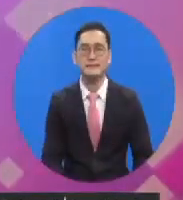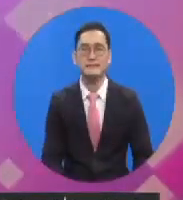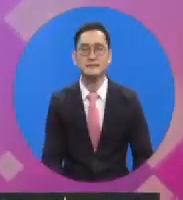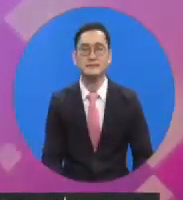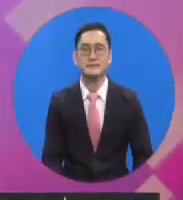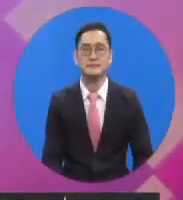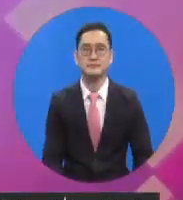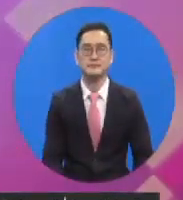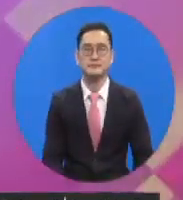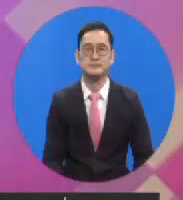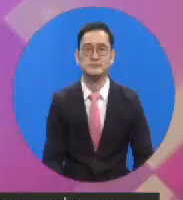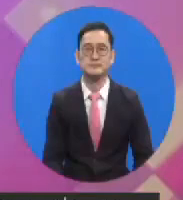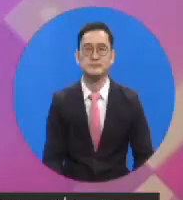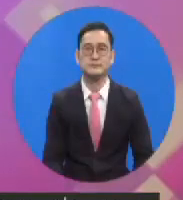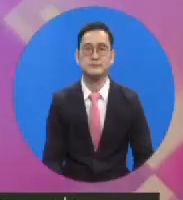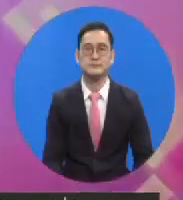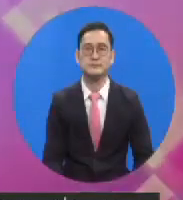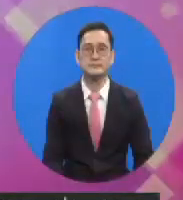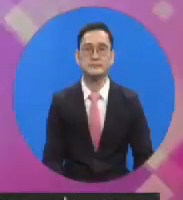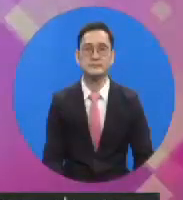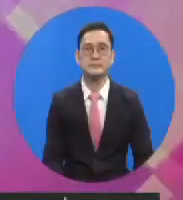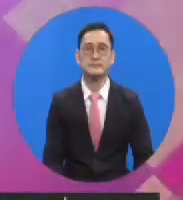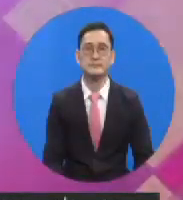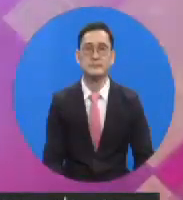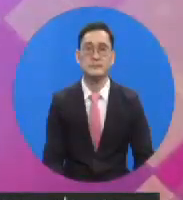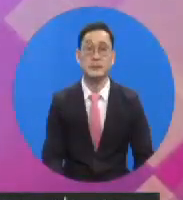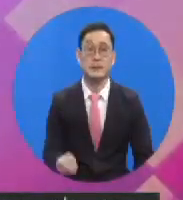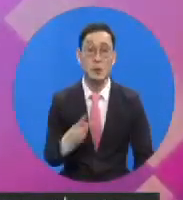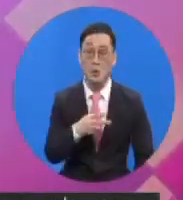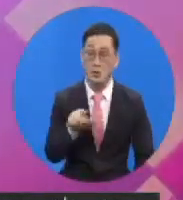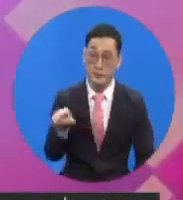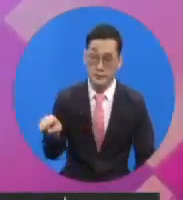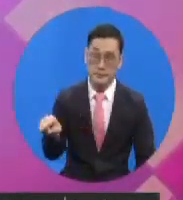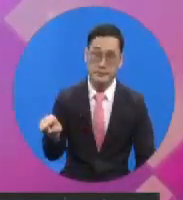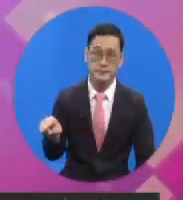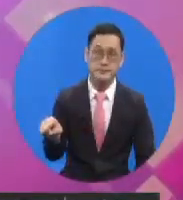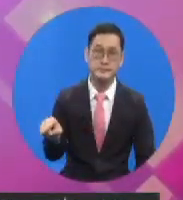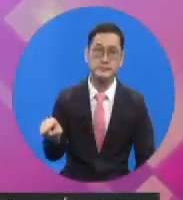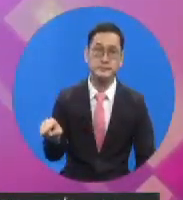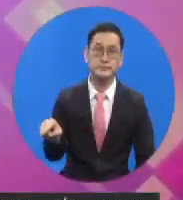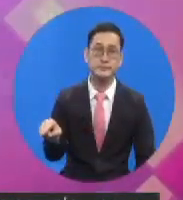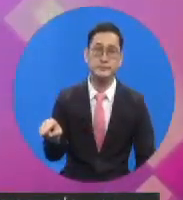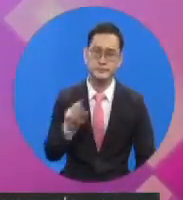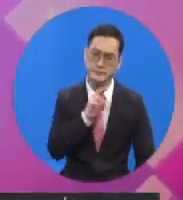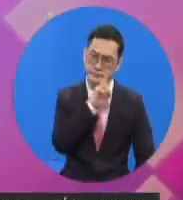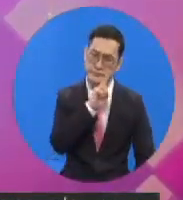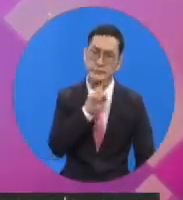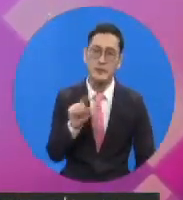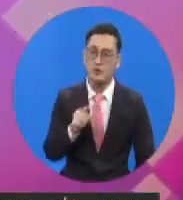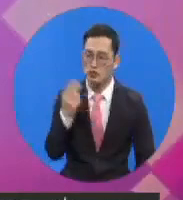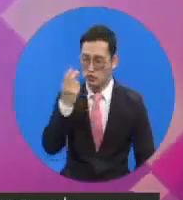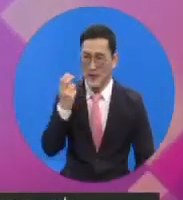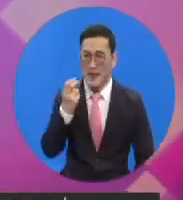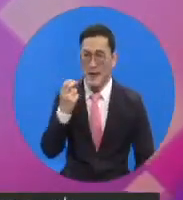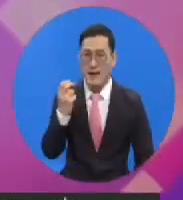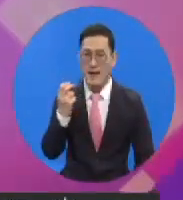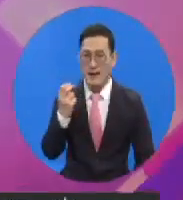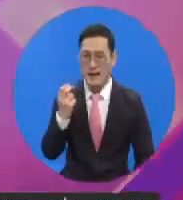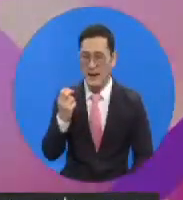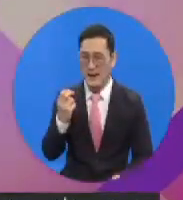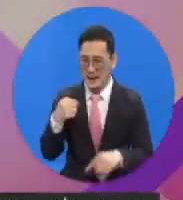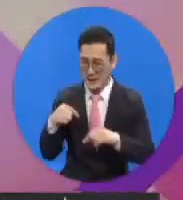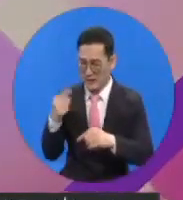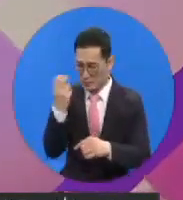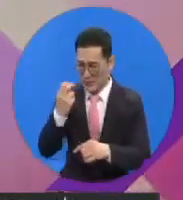윤석열 검찰총장을 향해서 이런 의혹 제기도 있었습니다. 사실은 이번 수사에서 배제된 주요 근거였기도